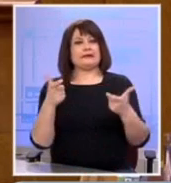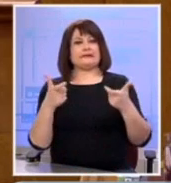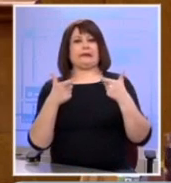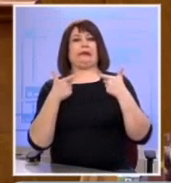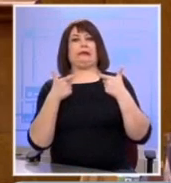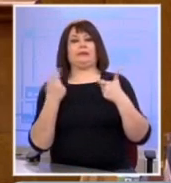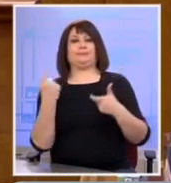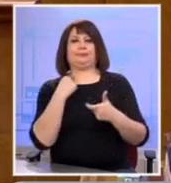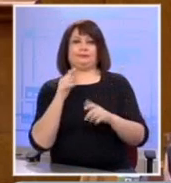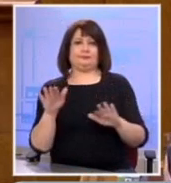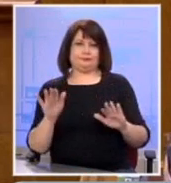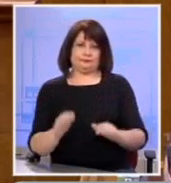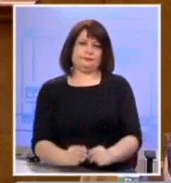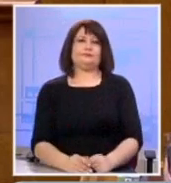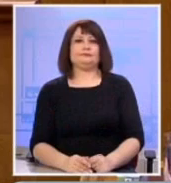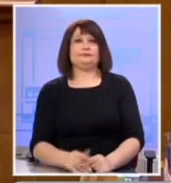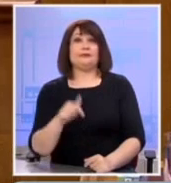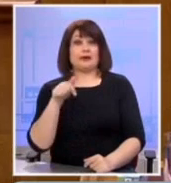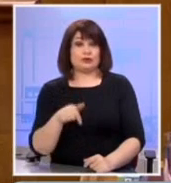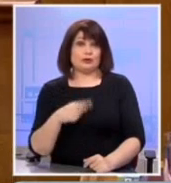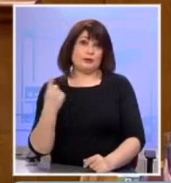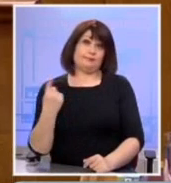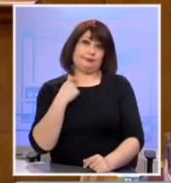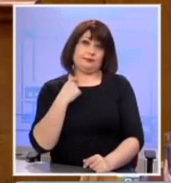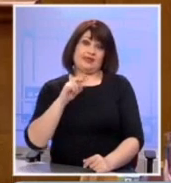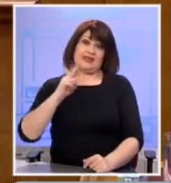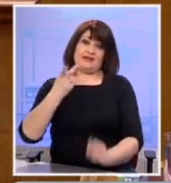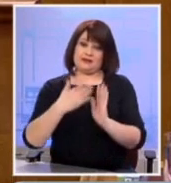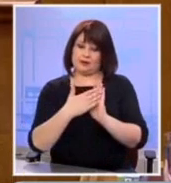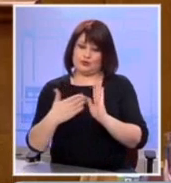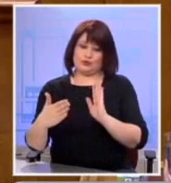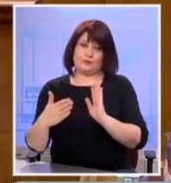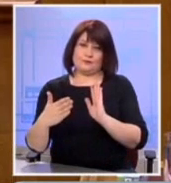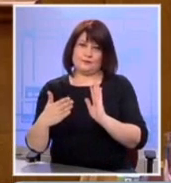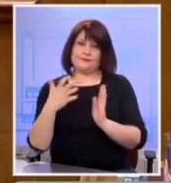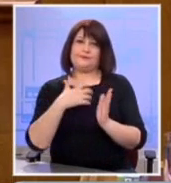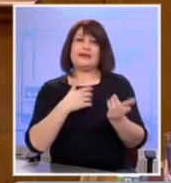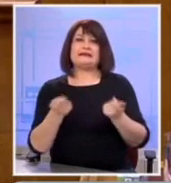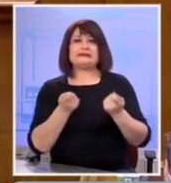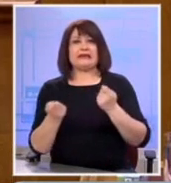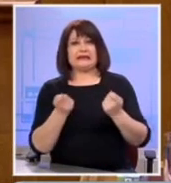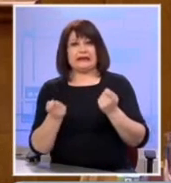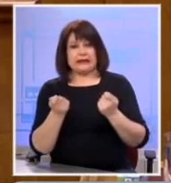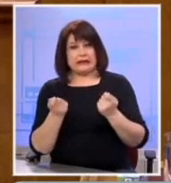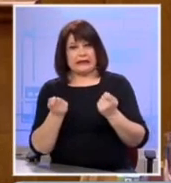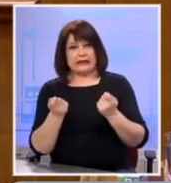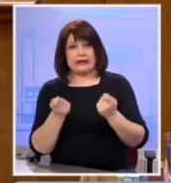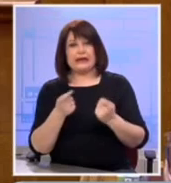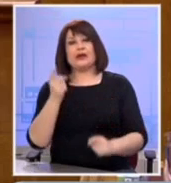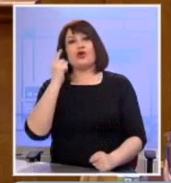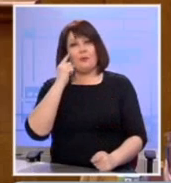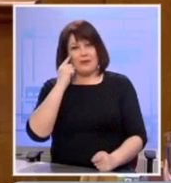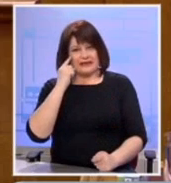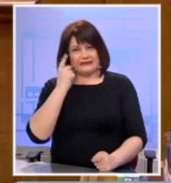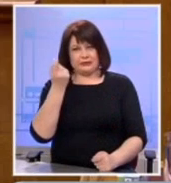Έτσι. Αποτυχάνετε τώρα στο δεύτερο στάδιο, που είναι η στρατηγική της παρένθεσης. Αν νομίζετε πως δεν